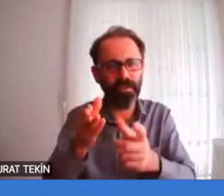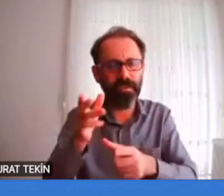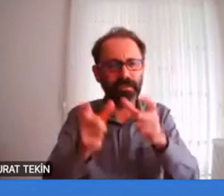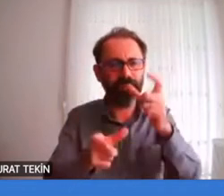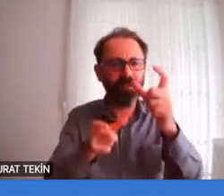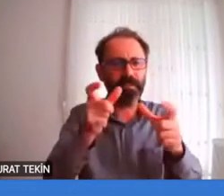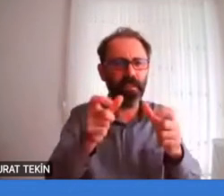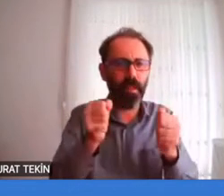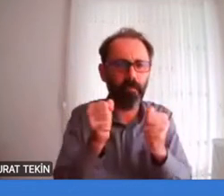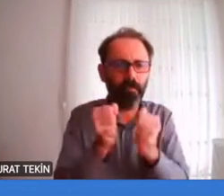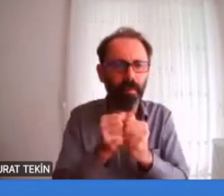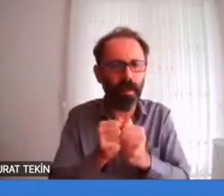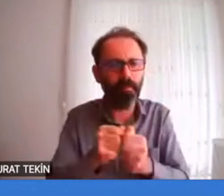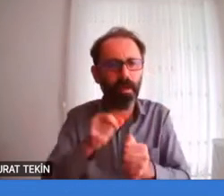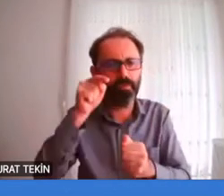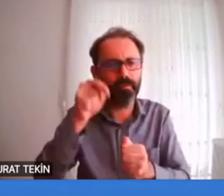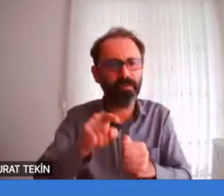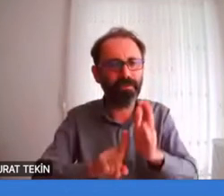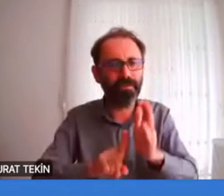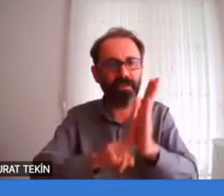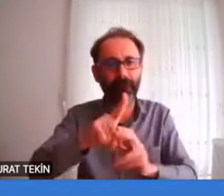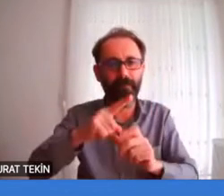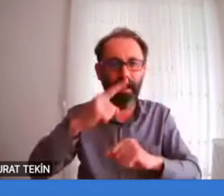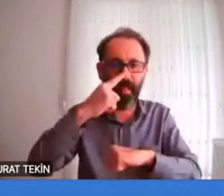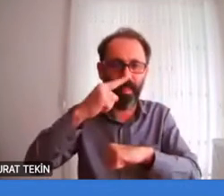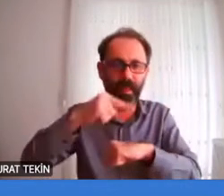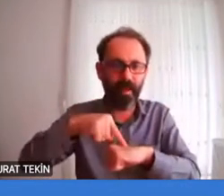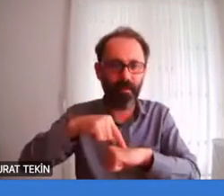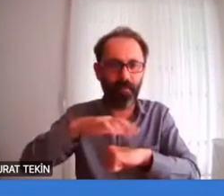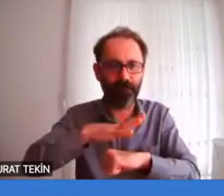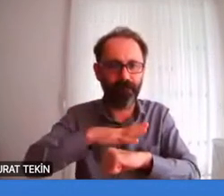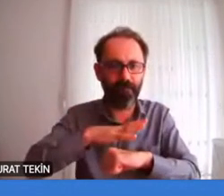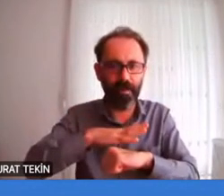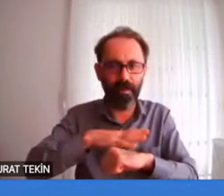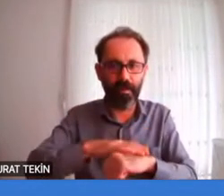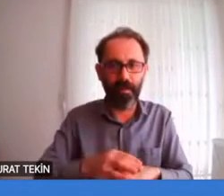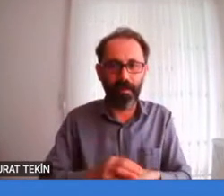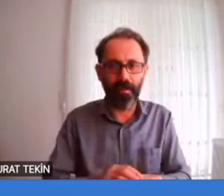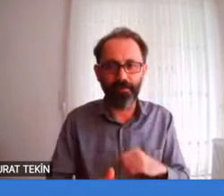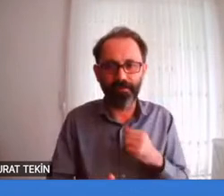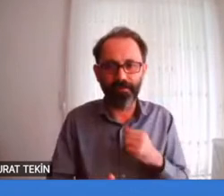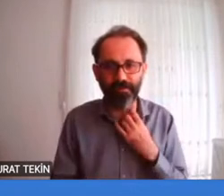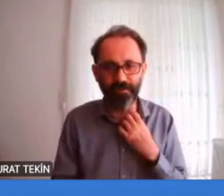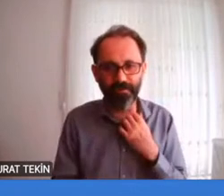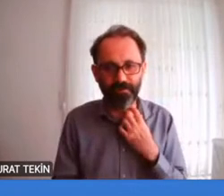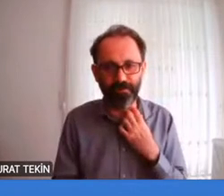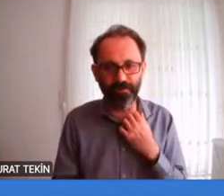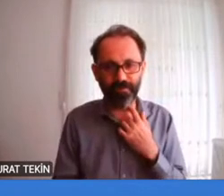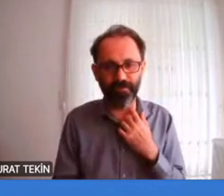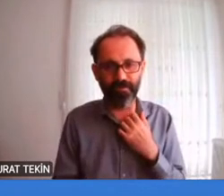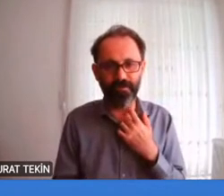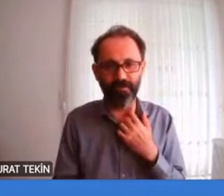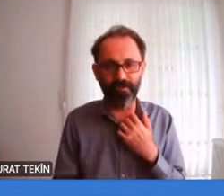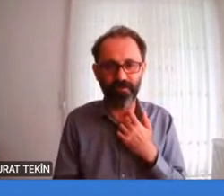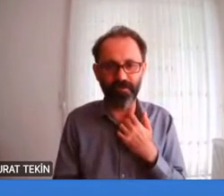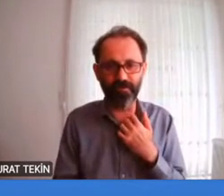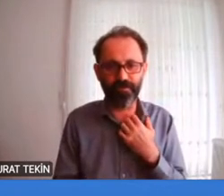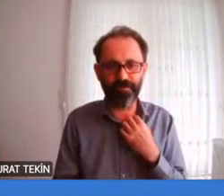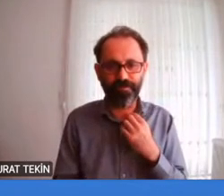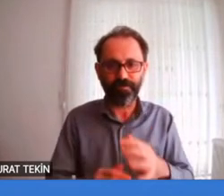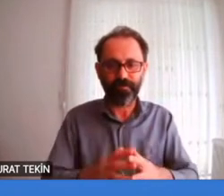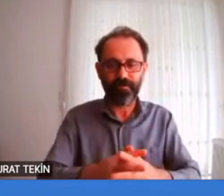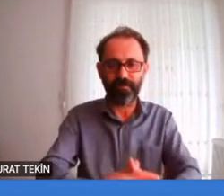sildik, unuttuk. Yani onlar da kusura bakmasınlar. Başka türlü olmayacak.